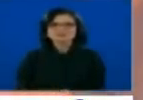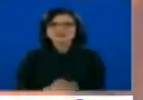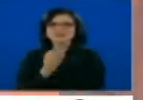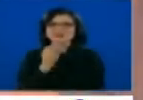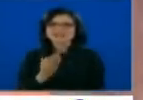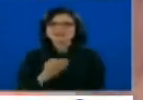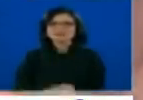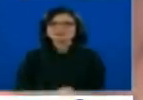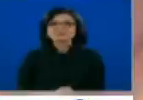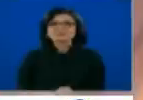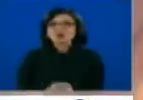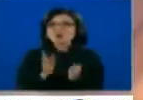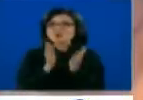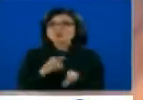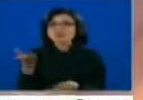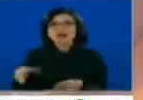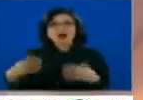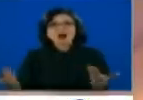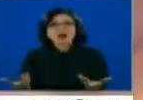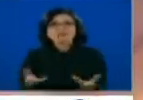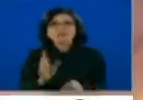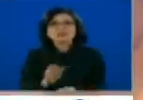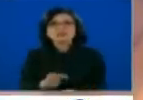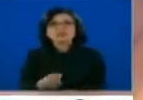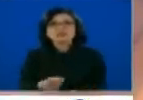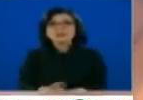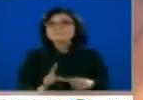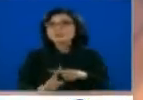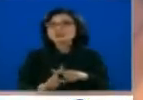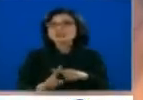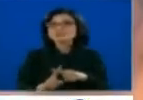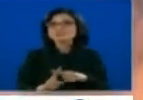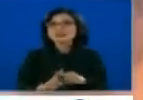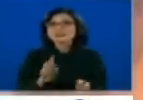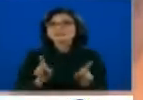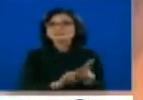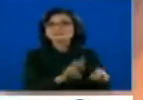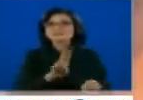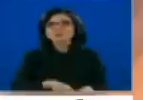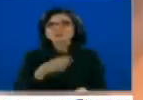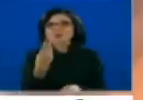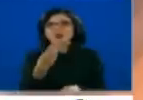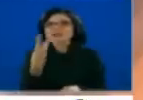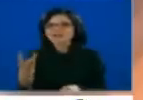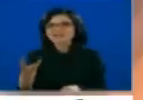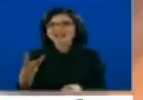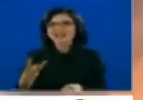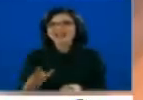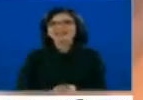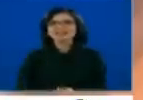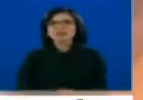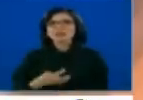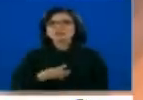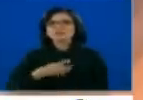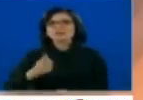kasih Menurut Anda apa sisi positif atau keunggulan yang dimiliki paslon 2 dan 3 yang merupakan sifat baik seorang pemimpin